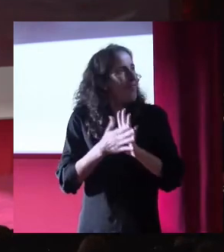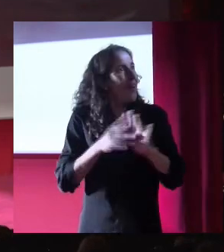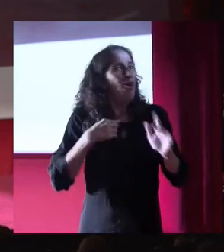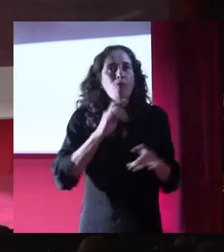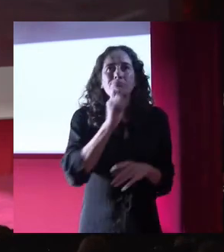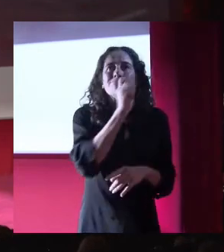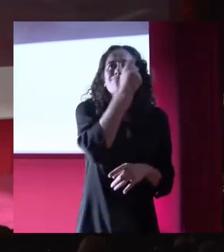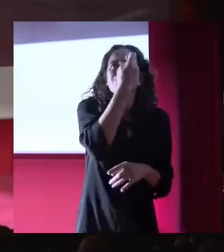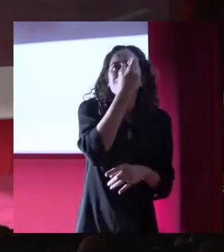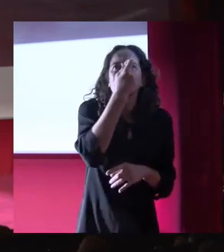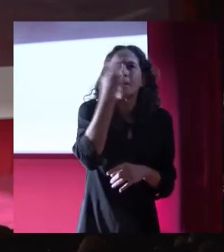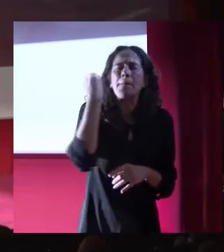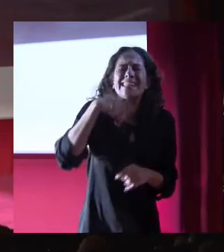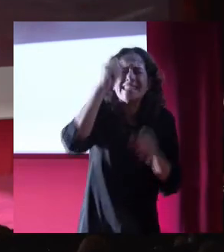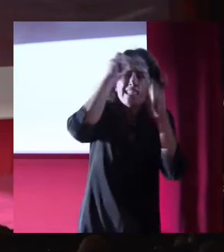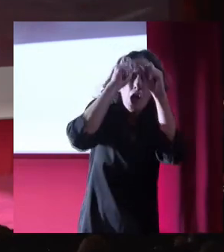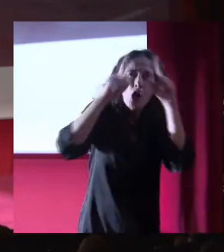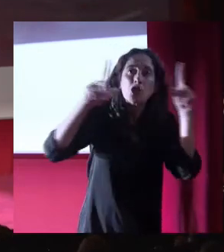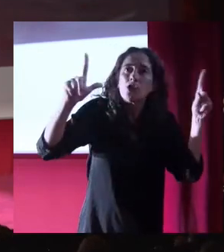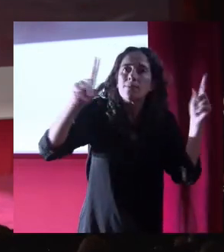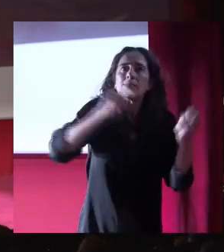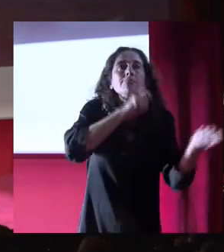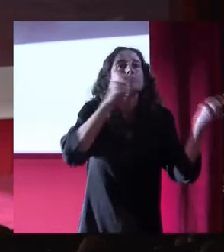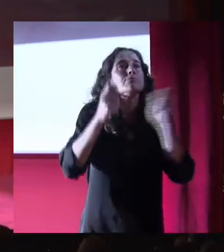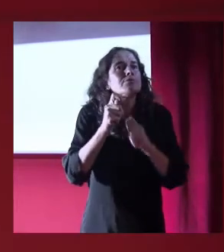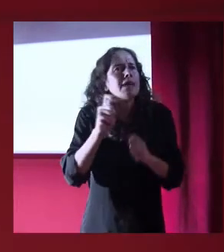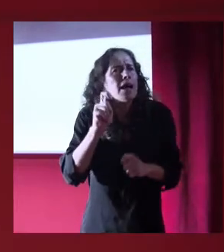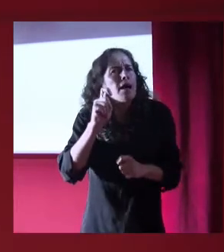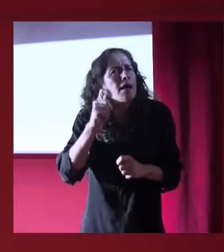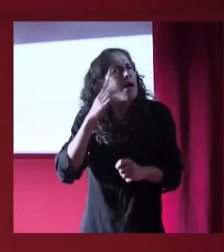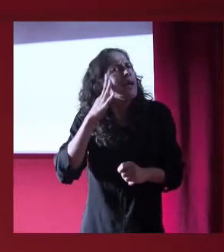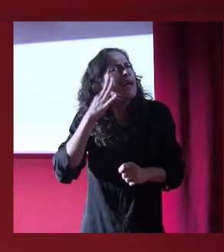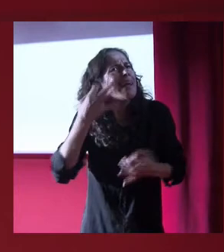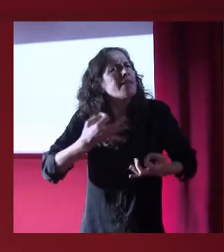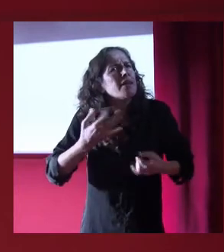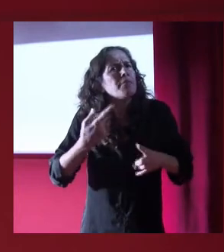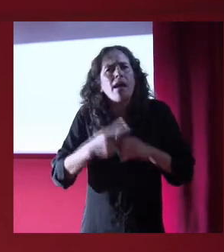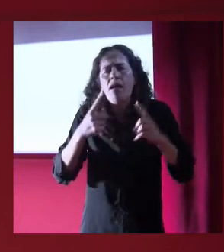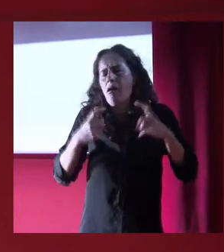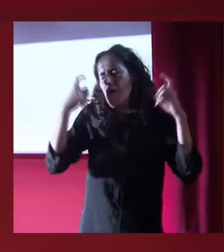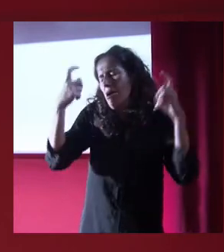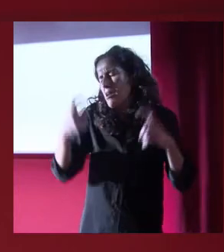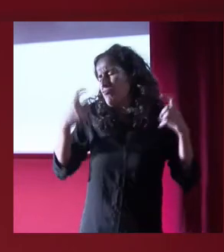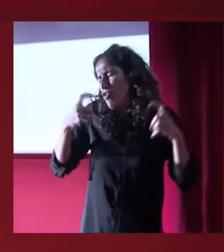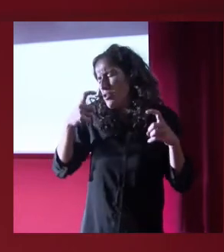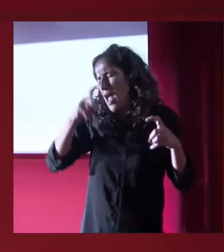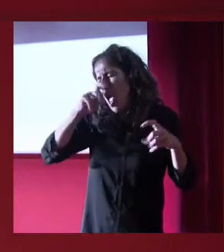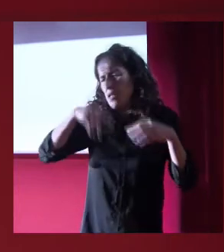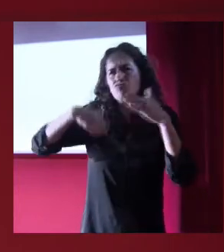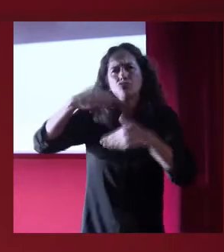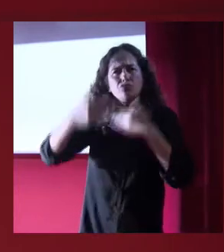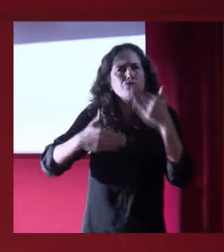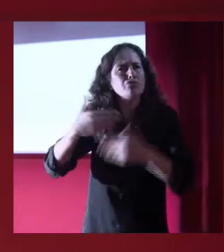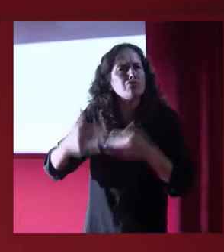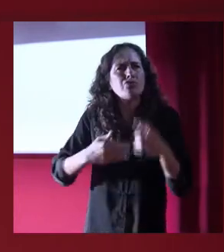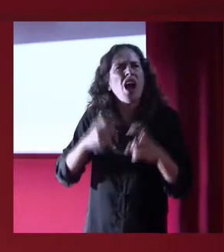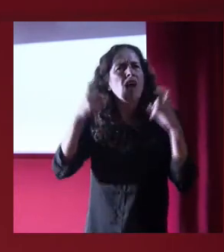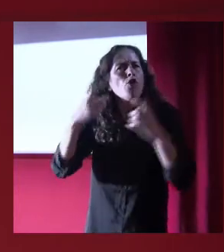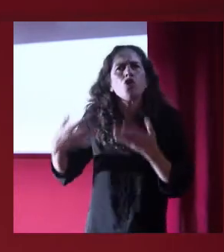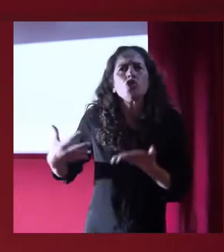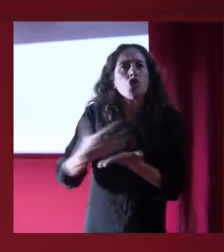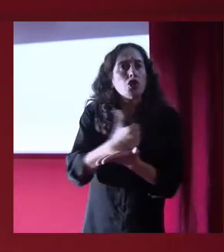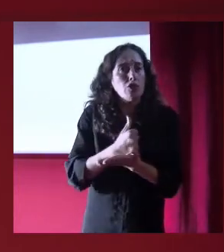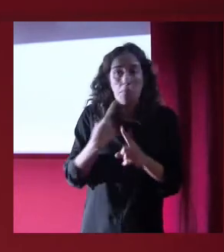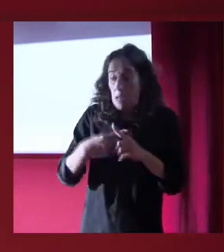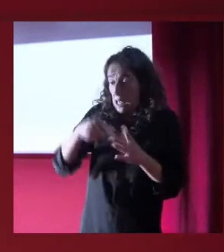reconegut. I aquell somni va poder ser realitat gràcies a l'esforç de tothom, durant molt, molt de temps. Perquè aquí, a